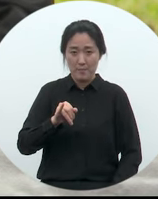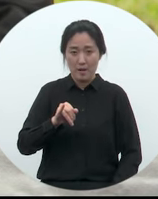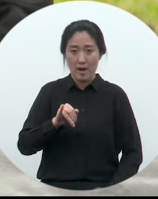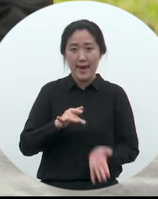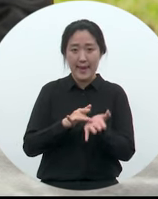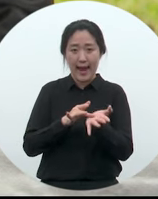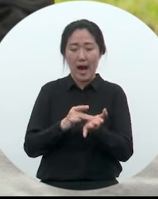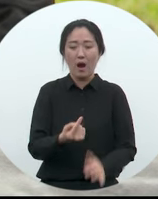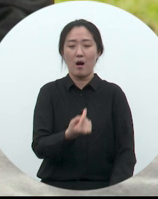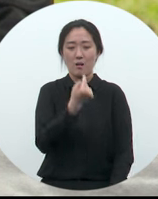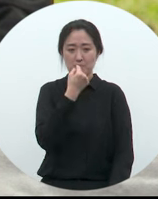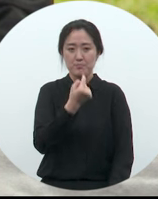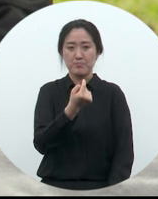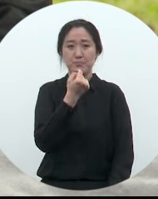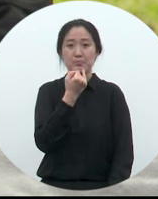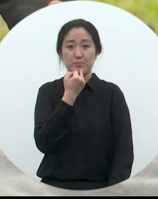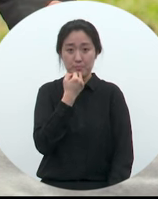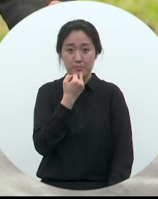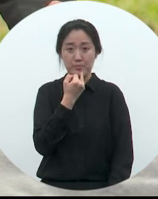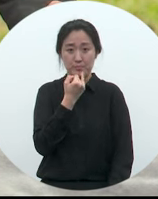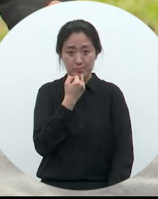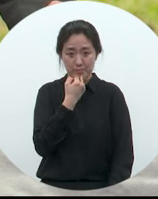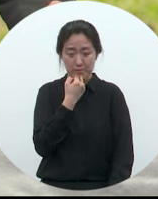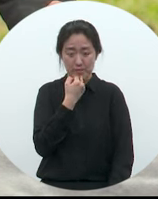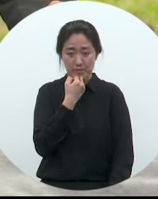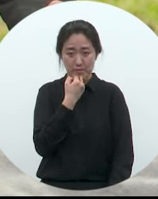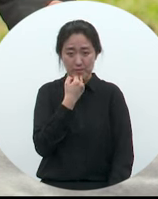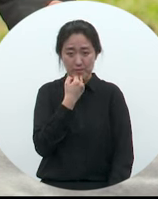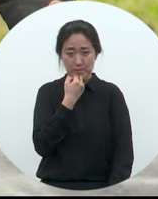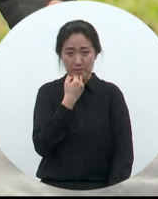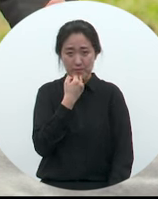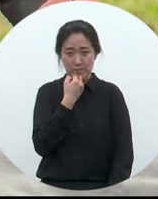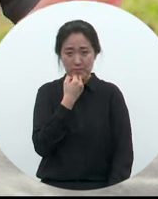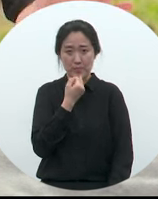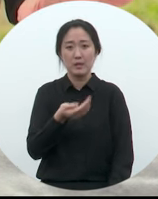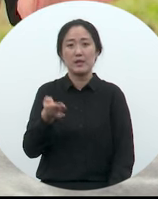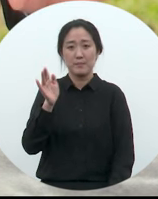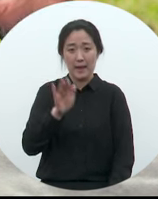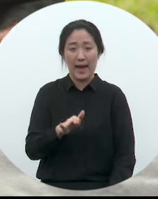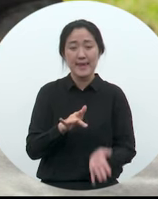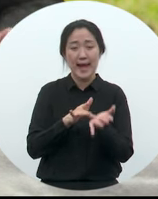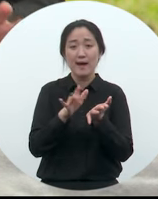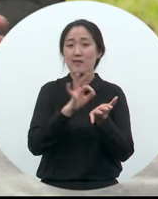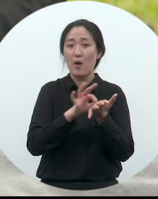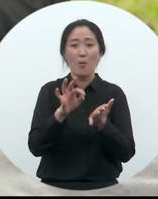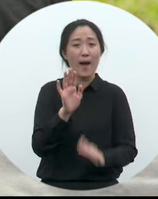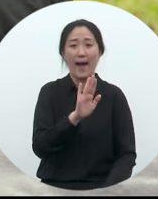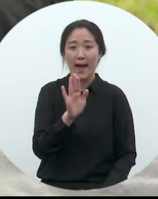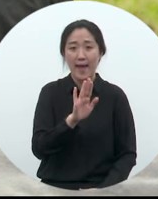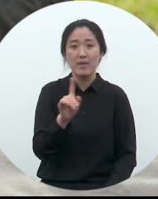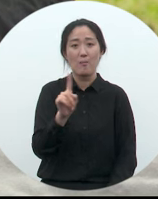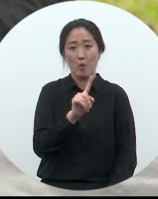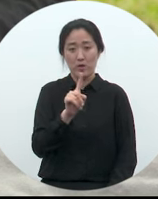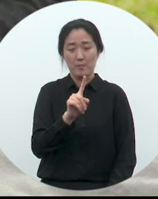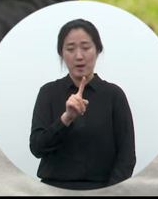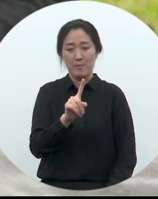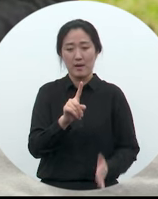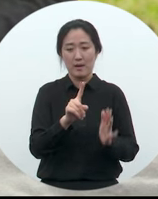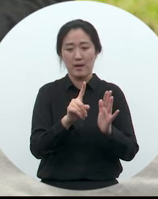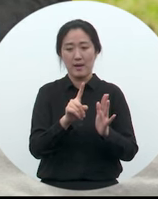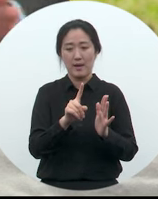소화제를 먹어도 되지만, 그렇지 않고 소화불량을 개선시키는 방법은 사관을